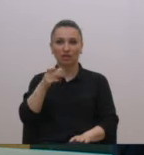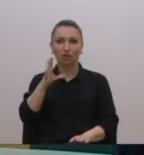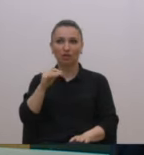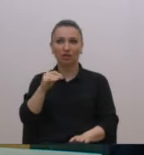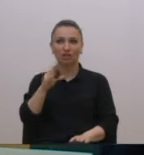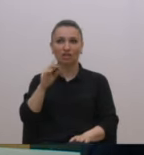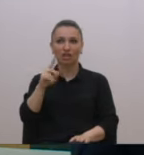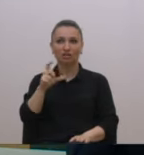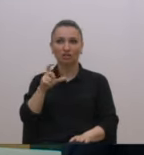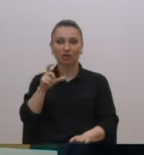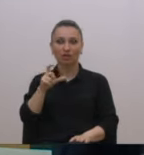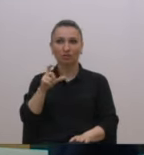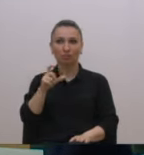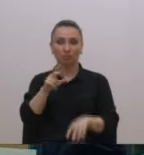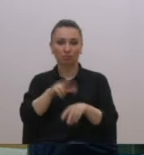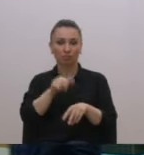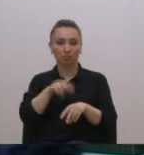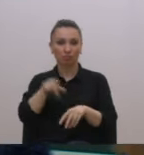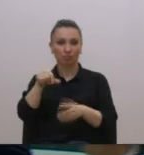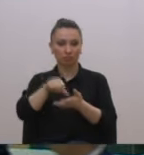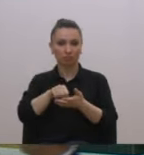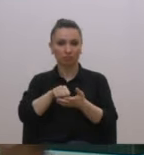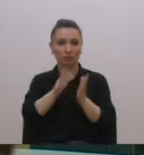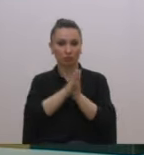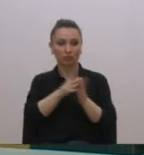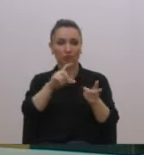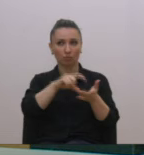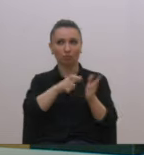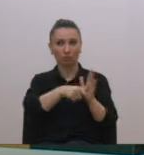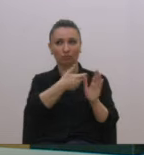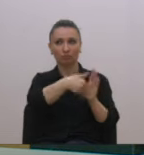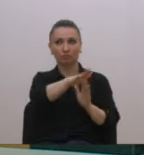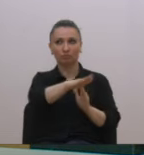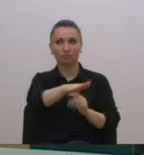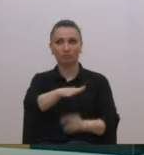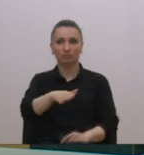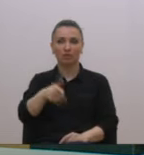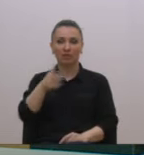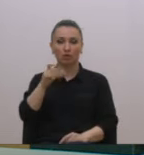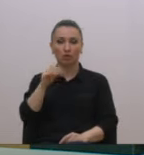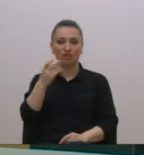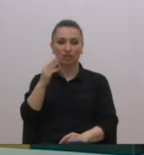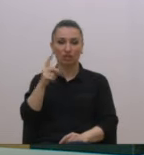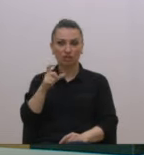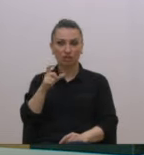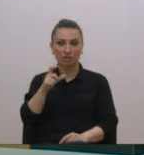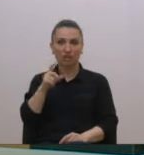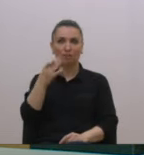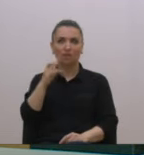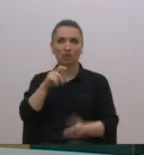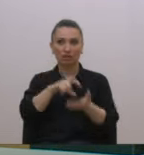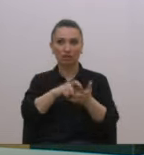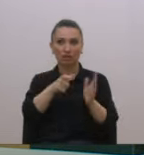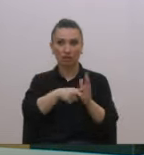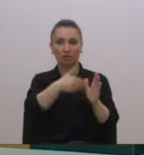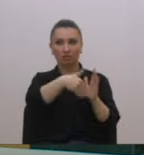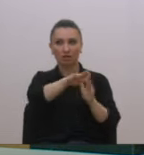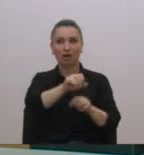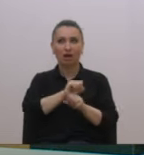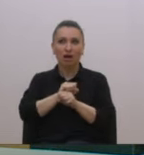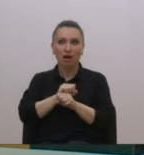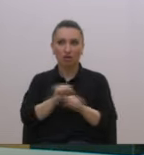მანდატური. მანდატური დაატოვებინეთ დარბაზს. ლევან ხაბეიშვილი, გიორგი ვაშაძე, დატოვეთ დარბაზი. არ შეიძლება